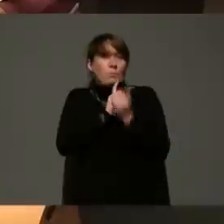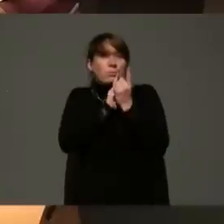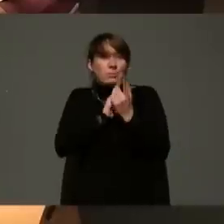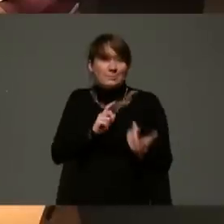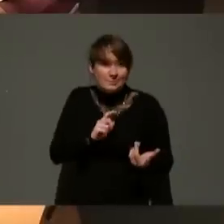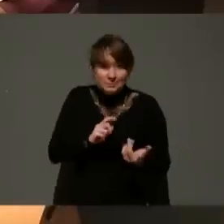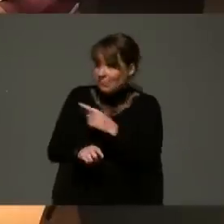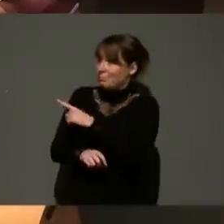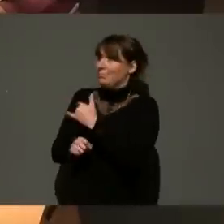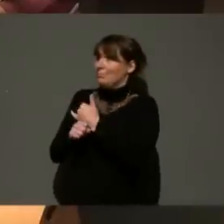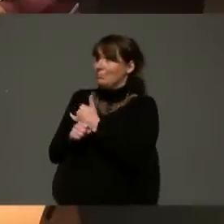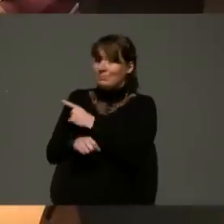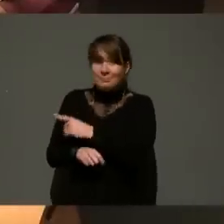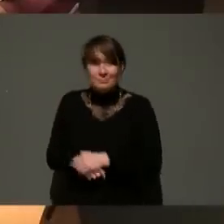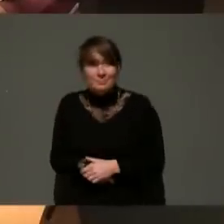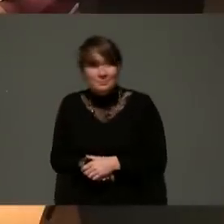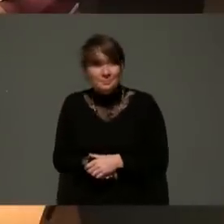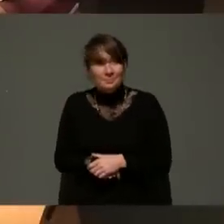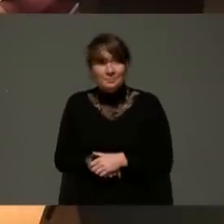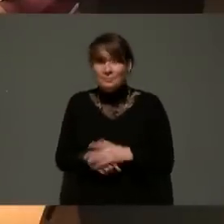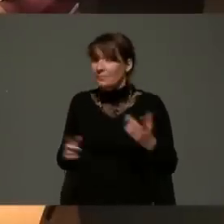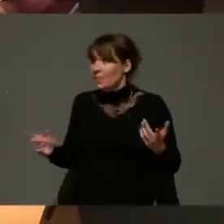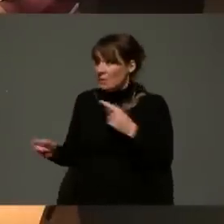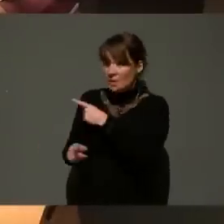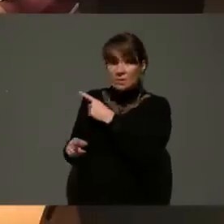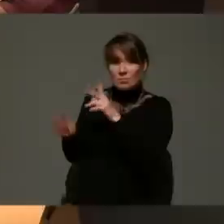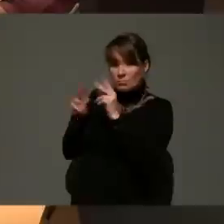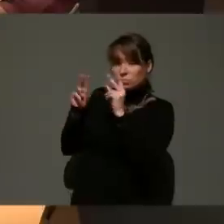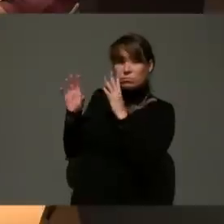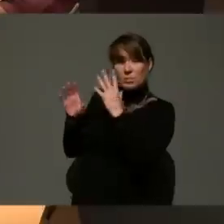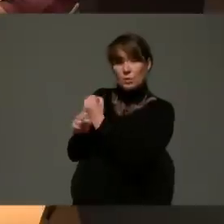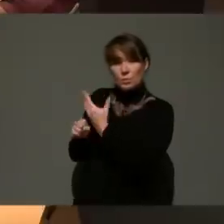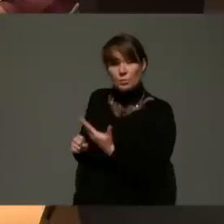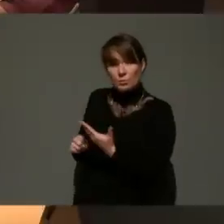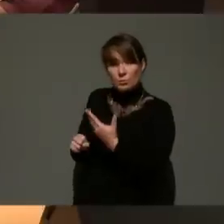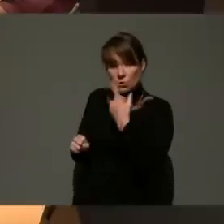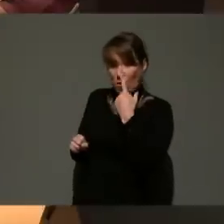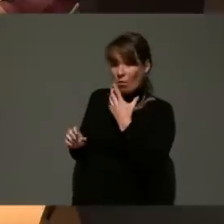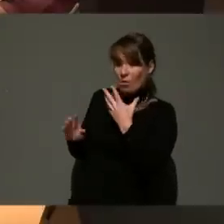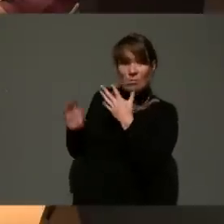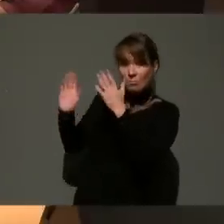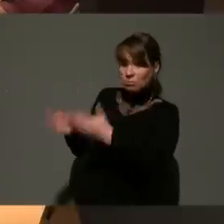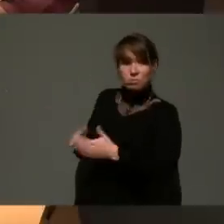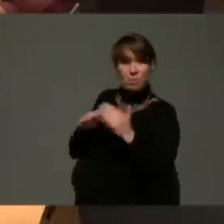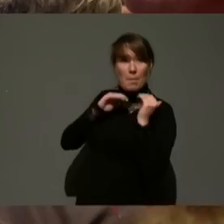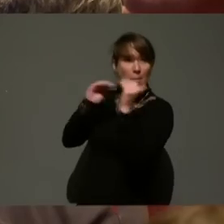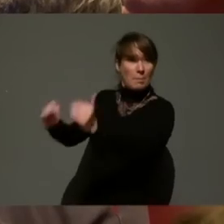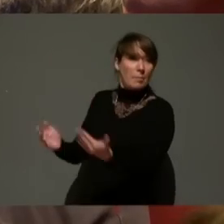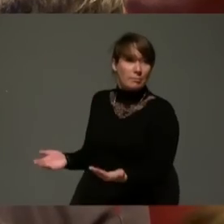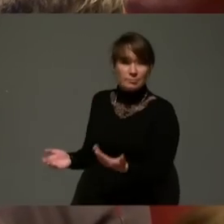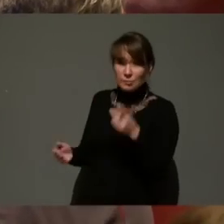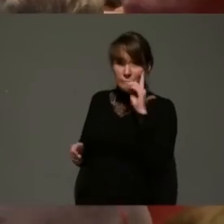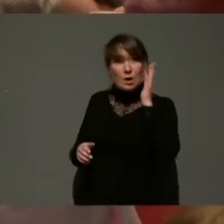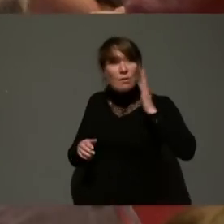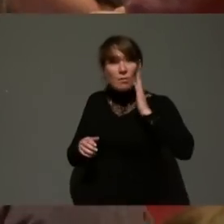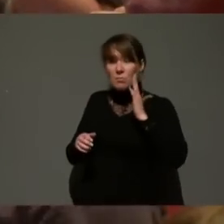plus. Mais je pense que tout ce que tu as résumé, tu n'as pas changé. En fait, tu savais expliquer